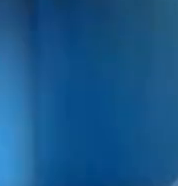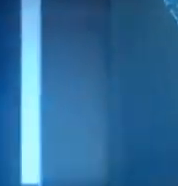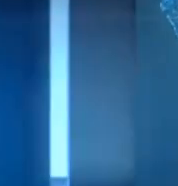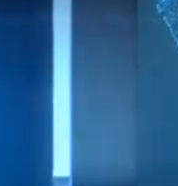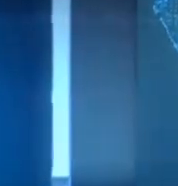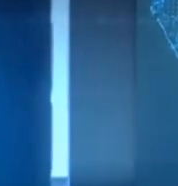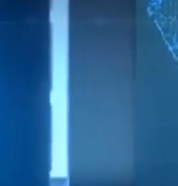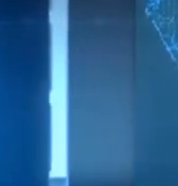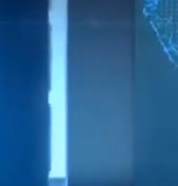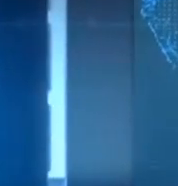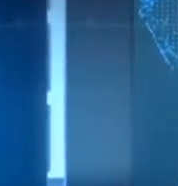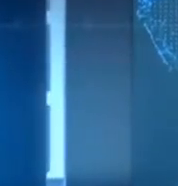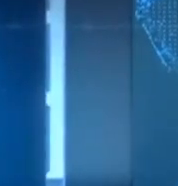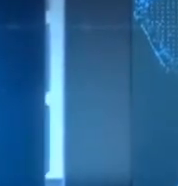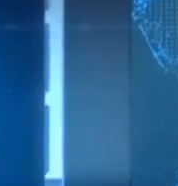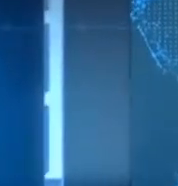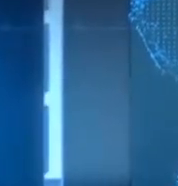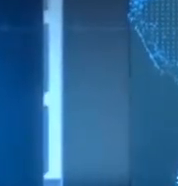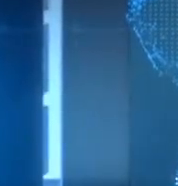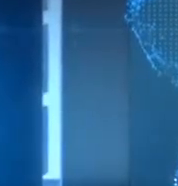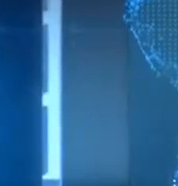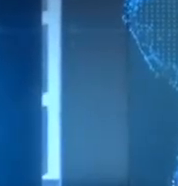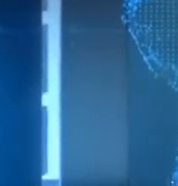Дамир Анитов, Мади Байбосынов, телеканал ЖТСУ.